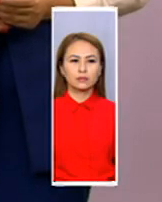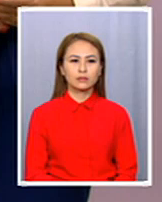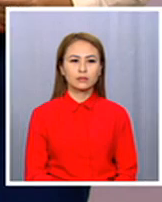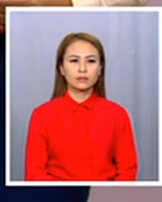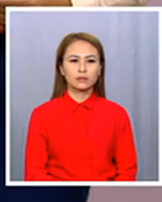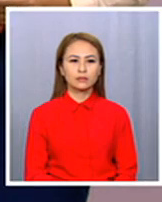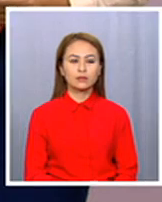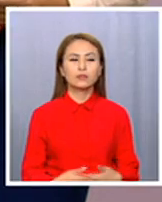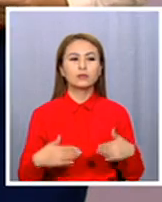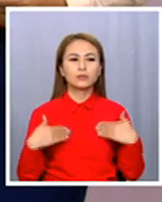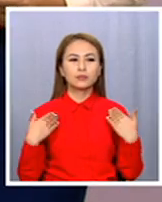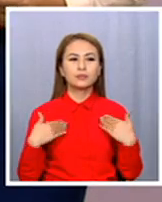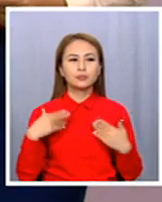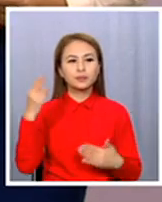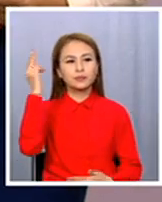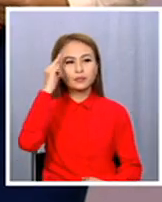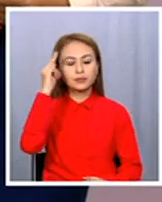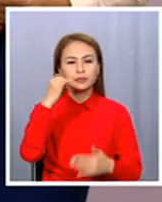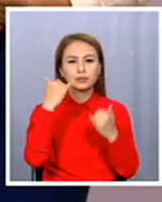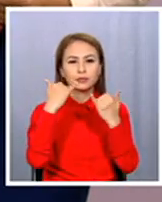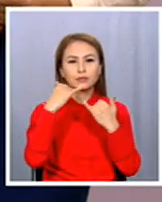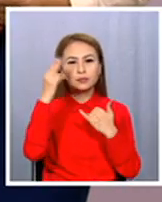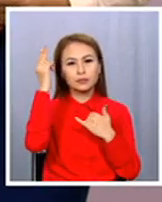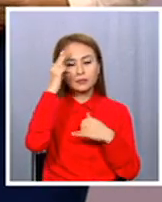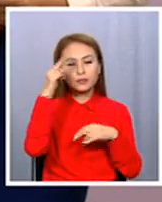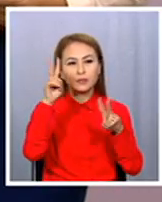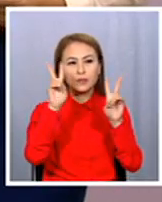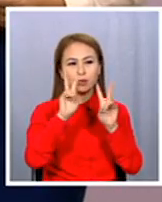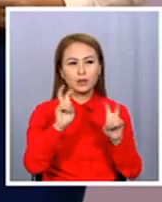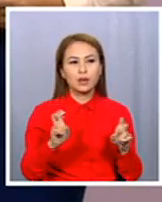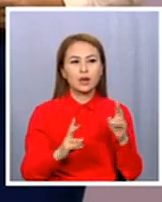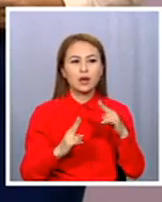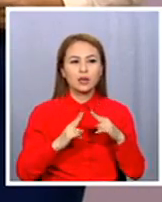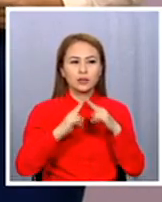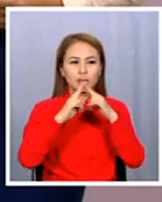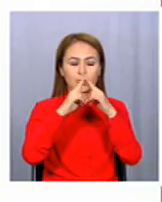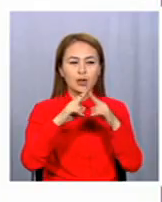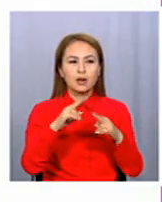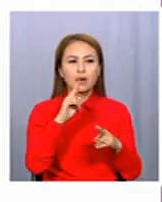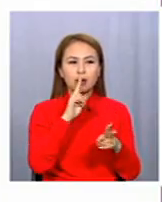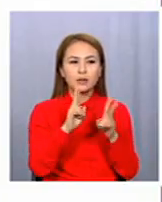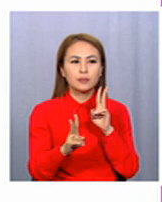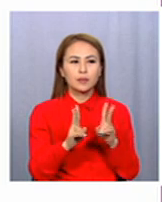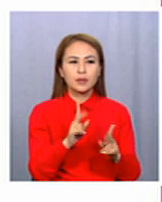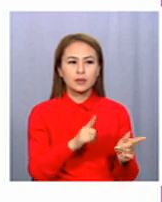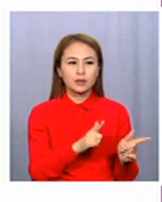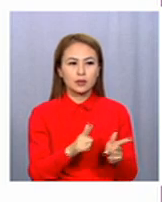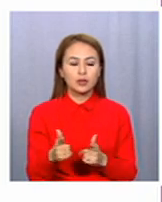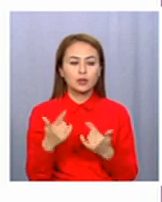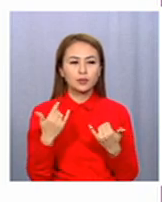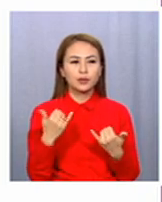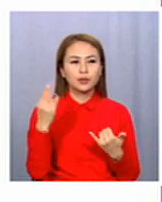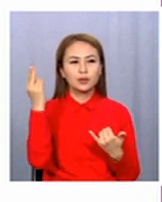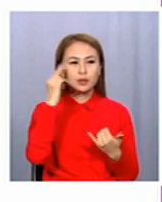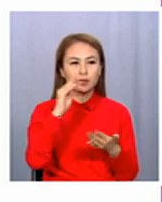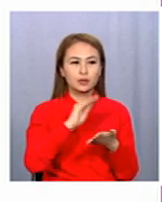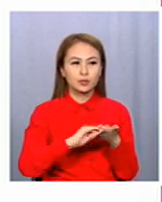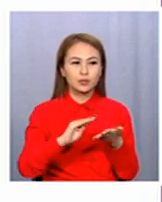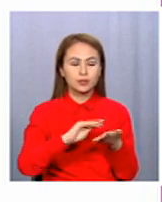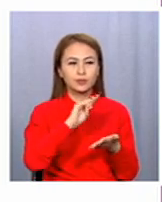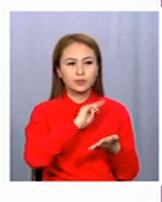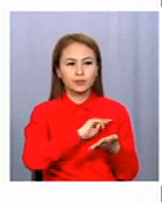Сәлеметсіңдер ме, оқушылар? Бүгінгі сабағымыздың тақырыбы – ғарышкердің ас мәзірі. Бүгінгі сабақта шығармашылық